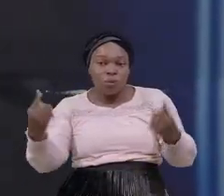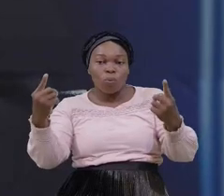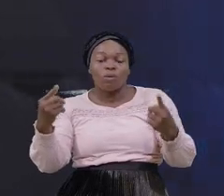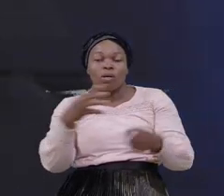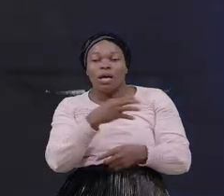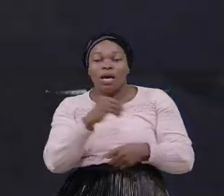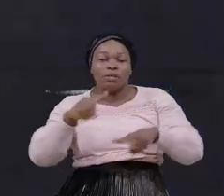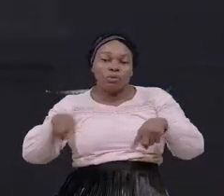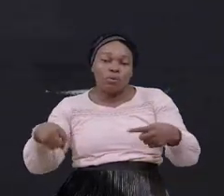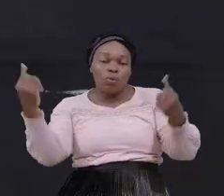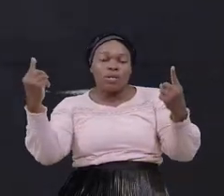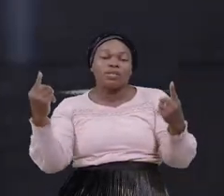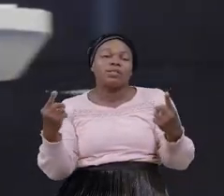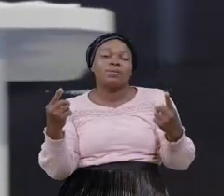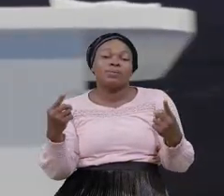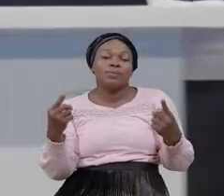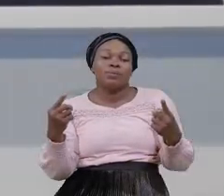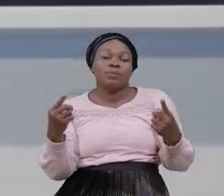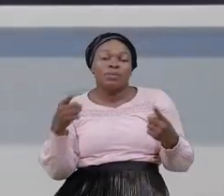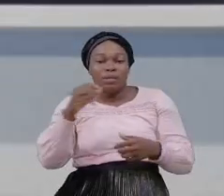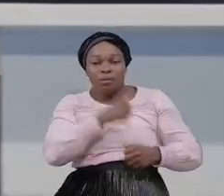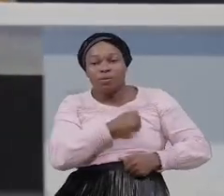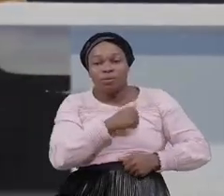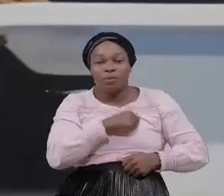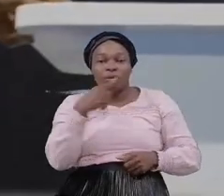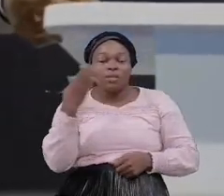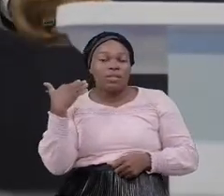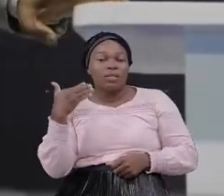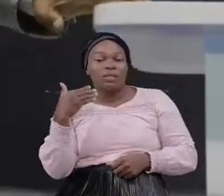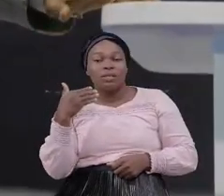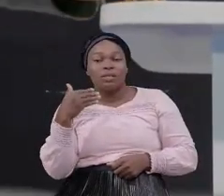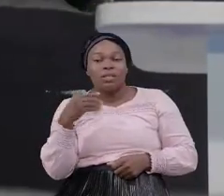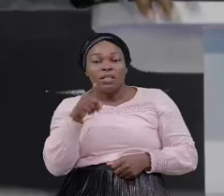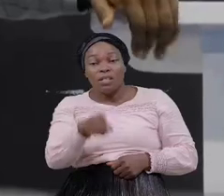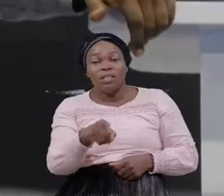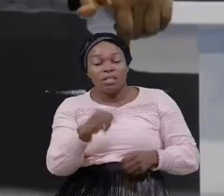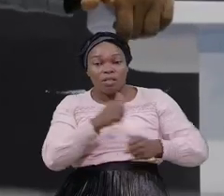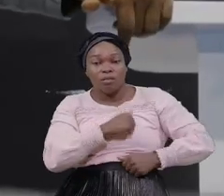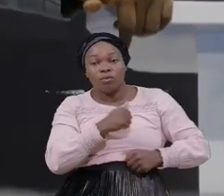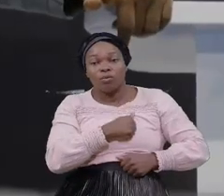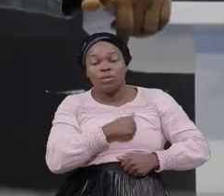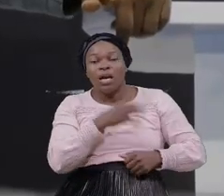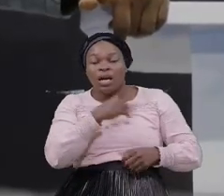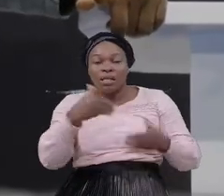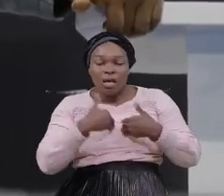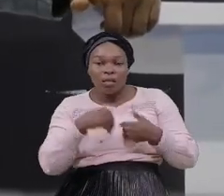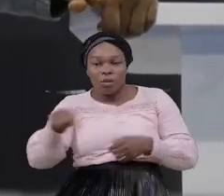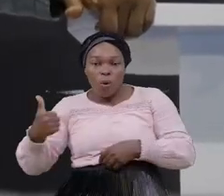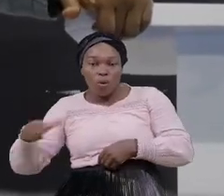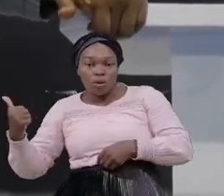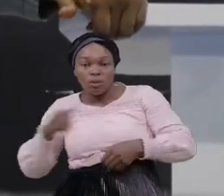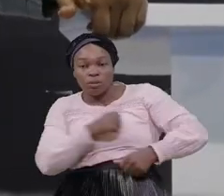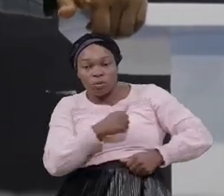va. Le centenier dit, je suis soldat. J'ai des soldats sous moi.